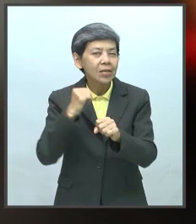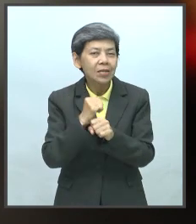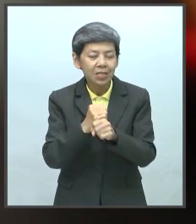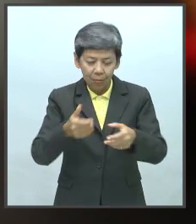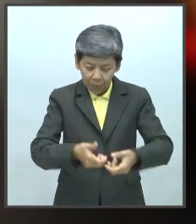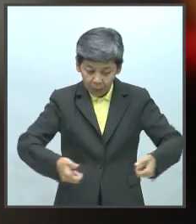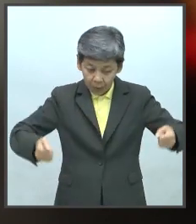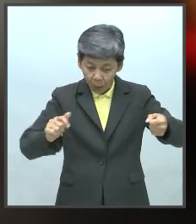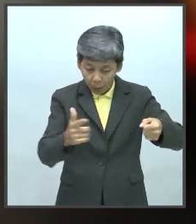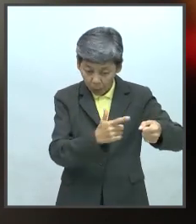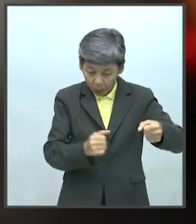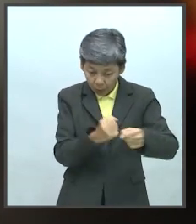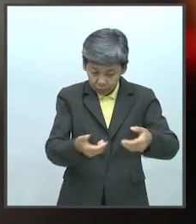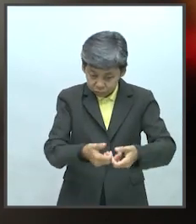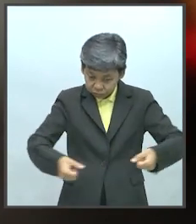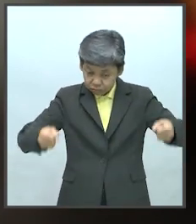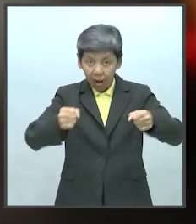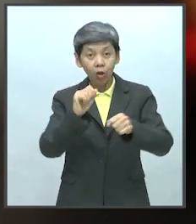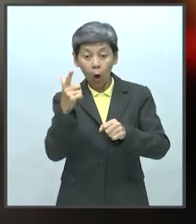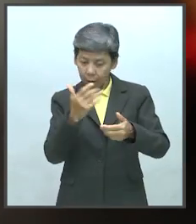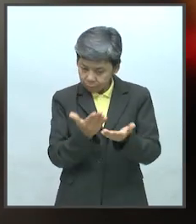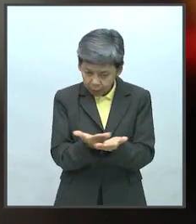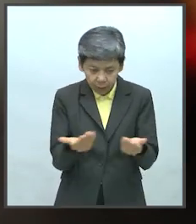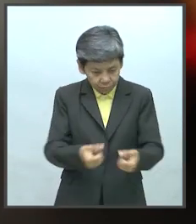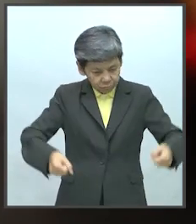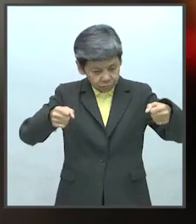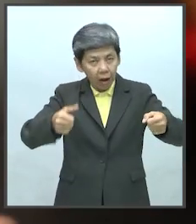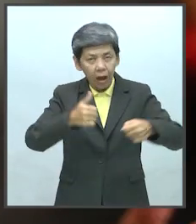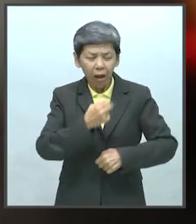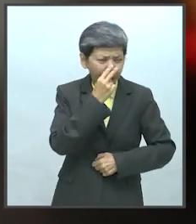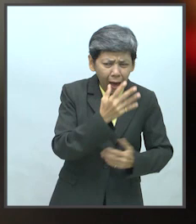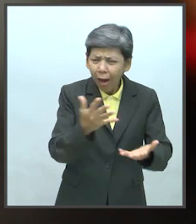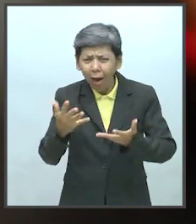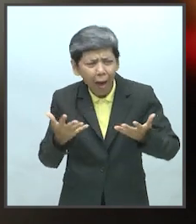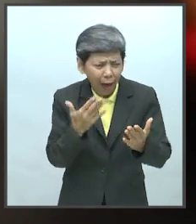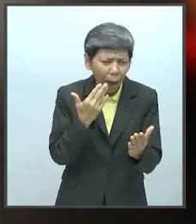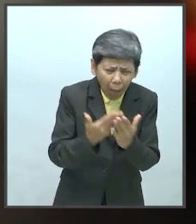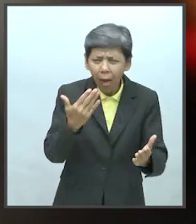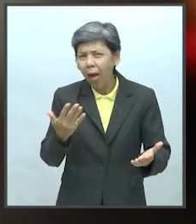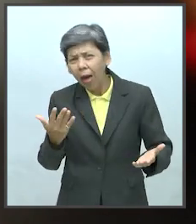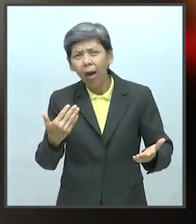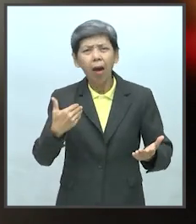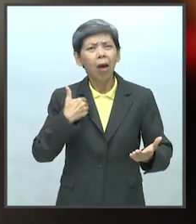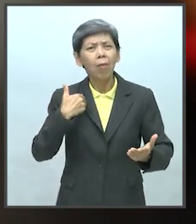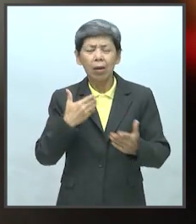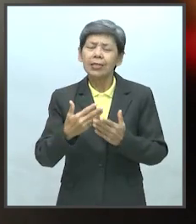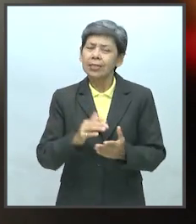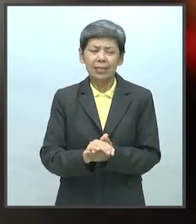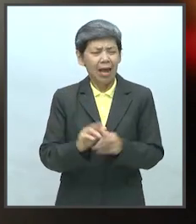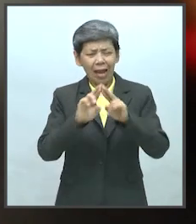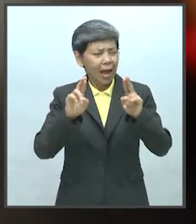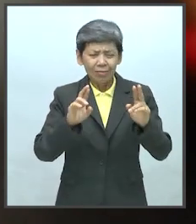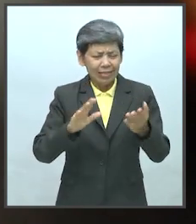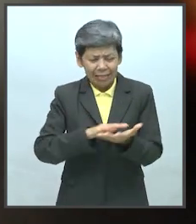มัยโบราณสามารถทำทองเหลืองขึ้นรูปขึ้นมาให้เป็นกระทะได้ปัจจุบันนี้ถ้าหาแล้วหาไม่ได้ราคาแพงไปหรือว่